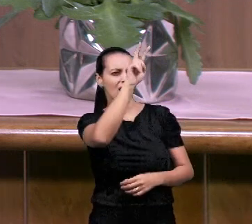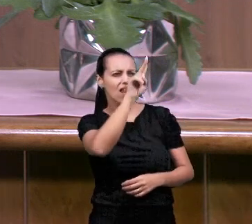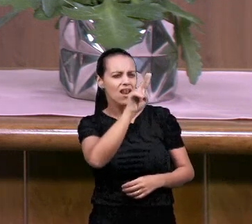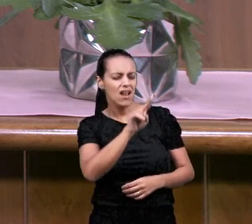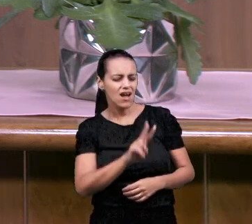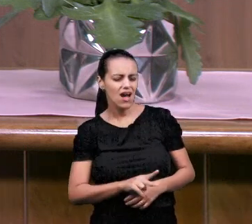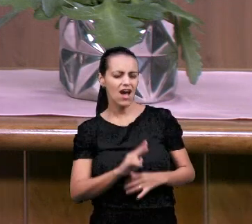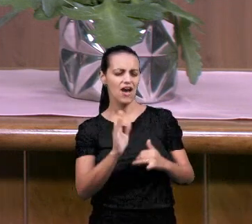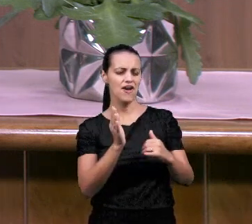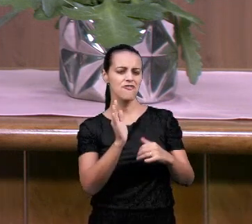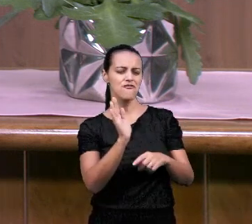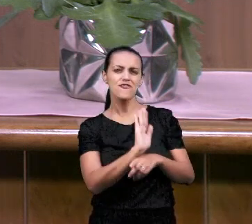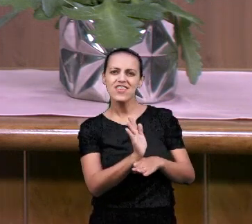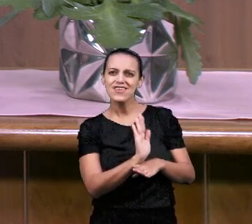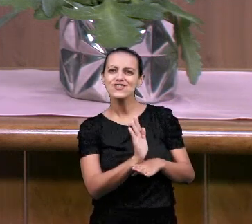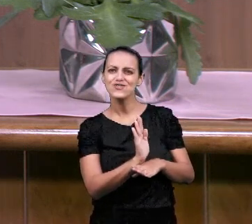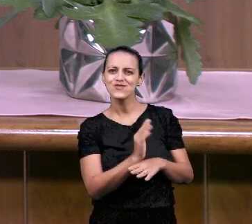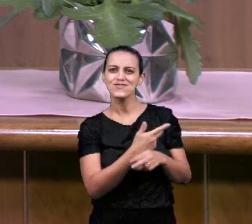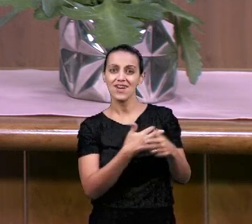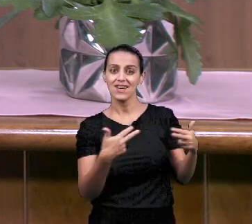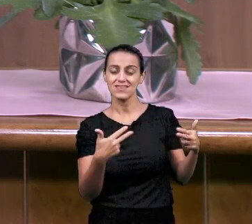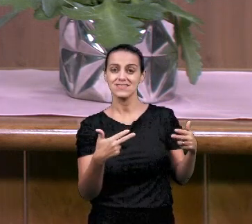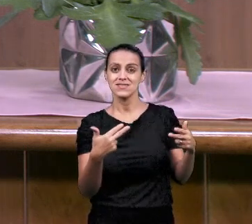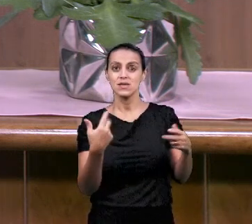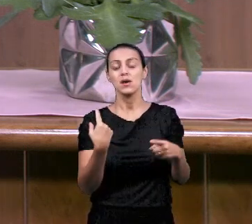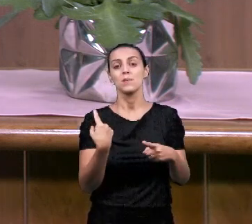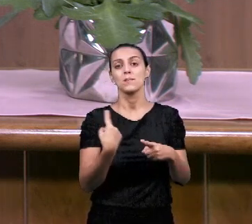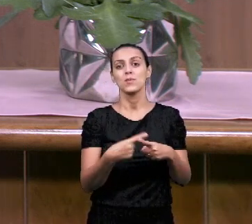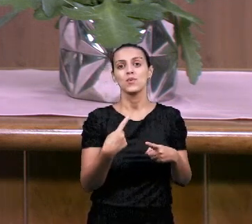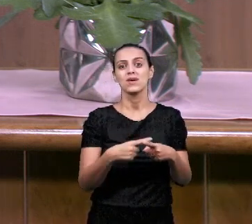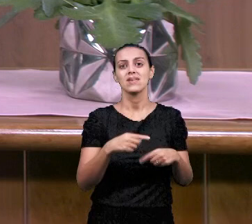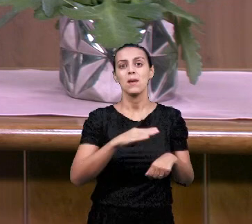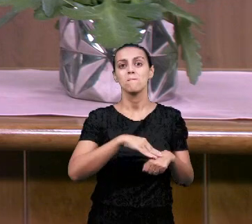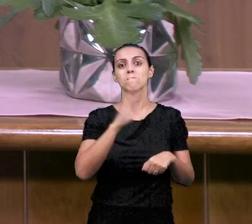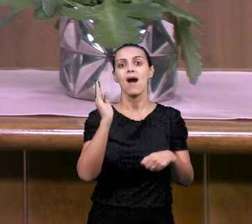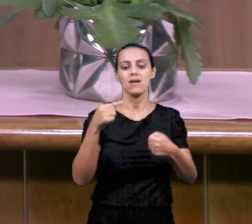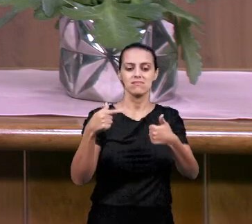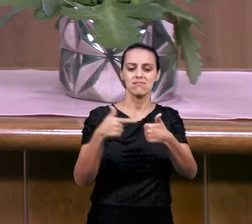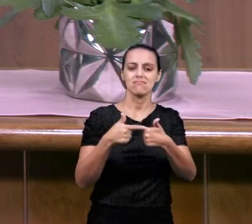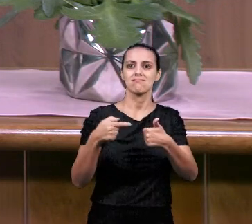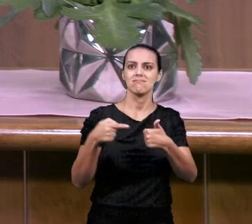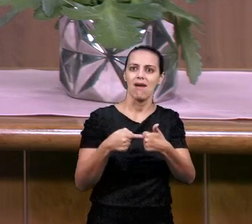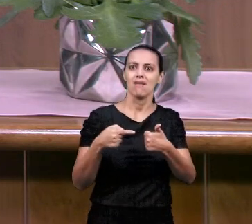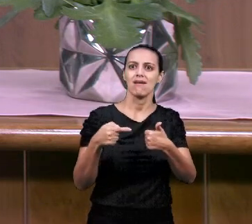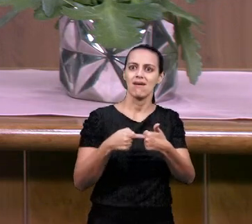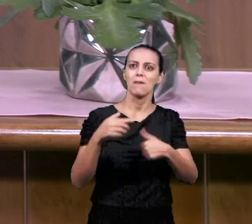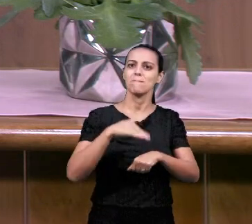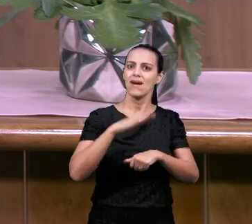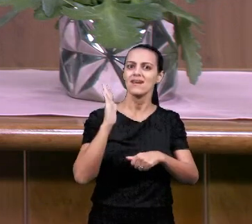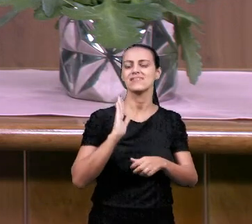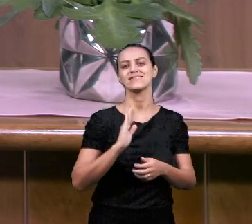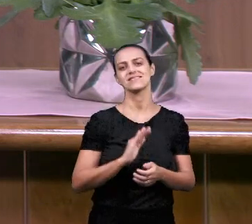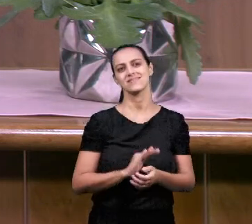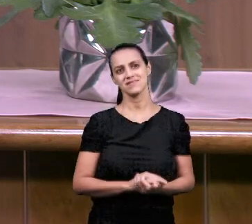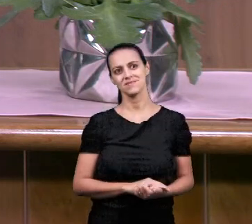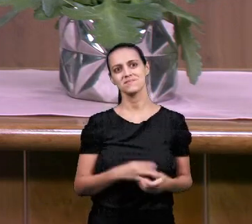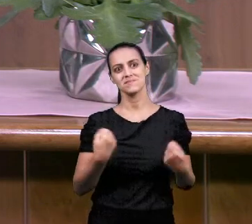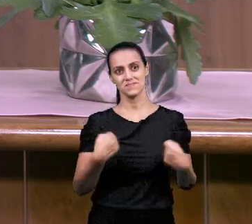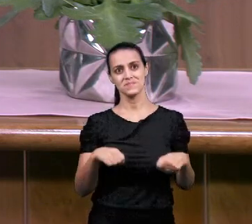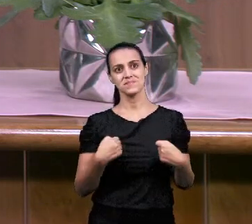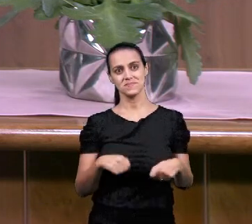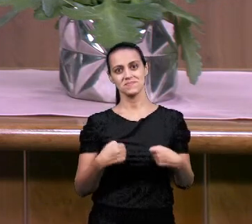propositions qui apparaissent sans que vous le demandez. Donc, leur algorithme calcule cela en fonction